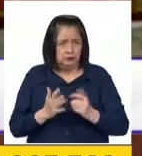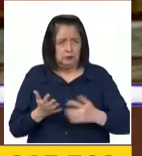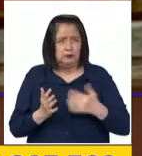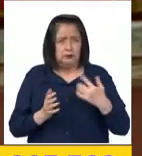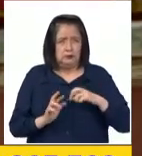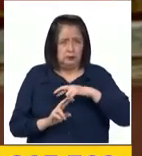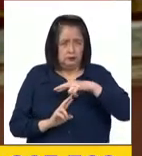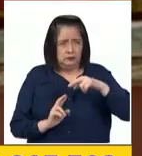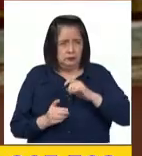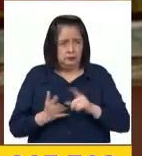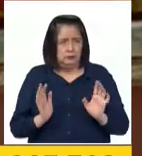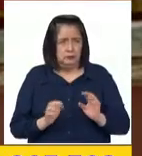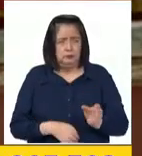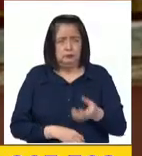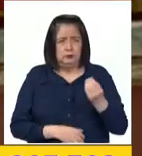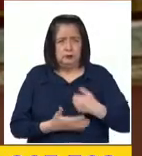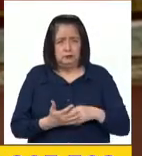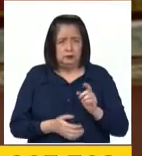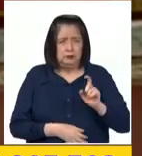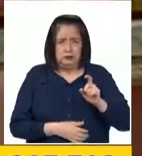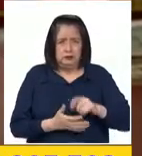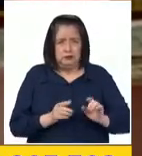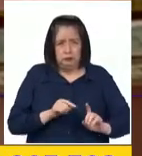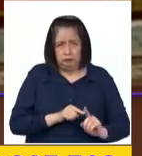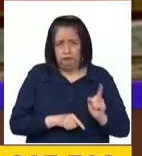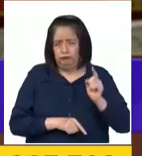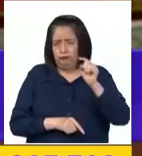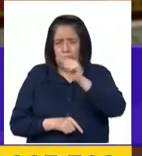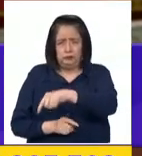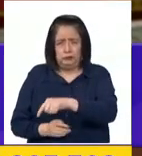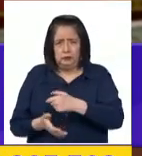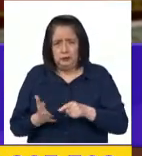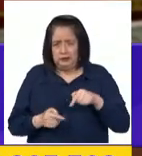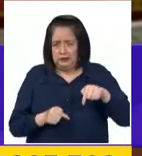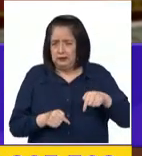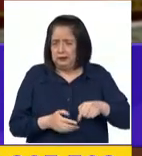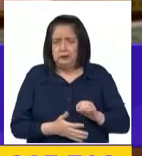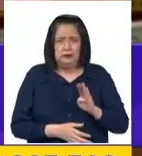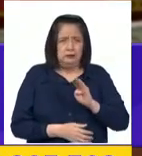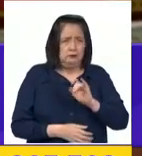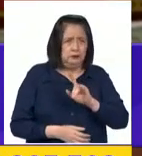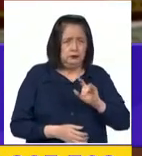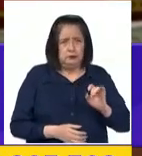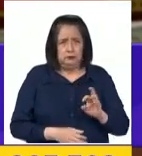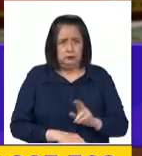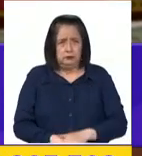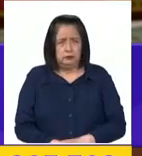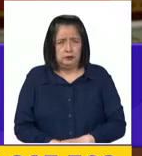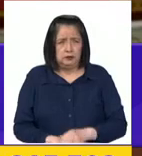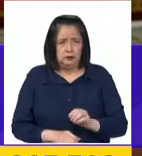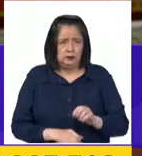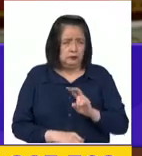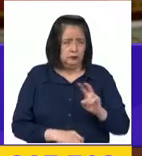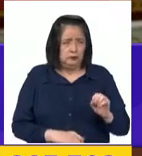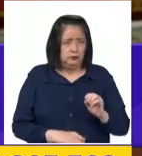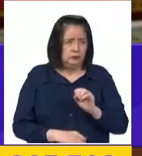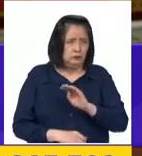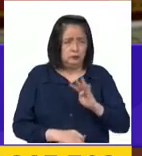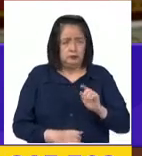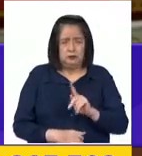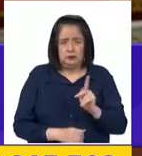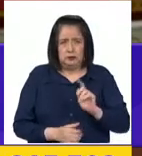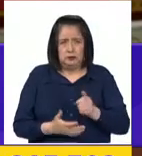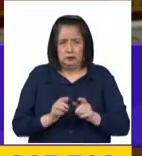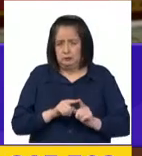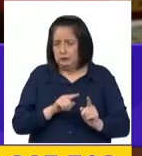летают. И не нужно. Киев окружен, города эти окружены. Где-то они заняли города. Зачем с